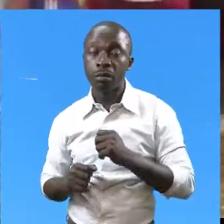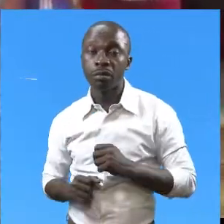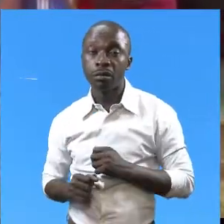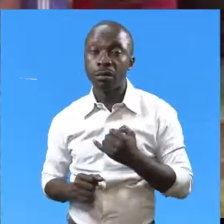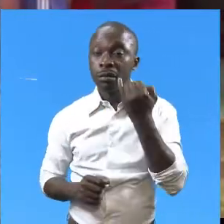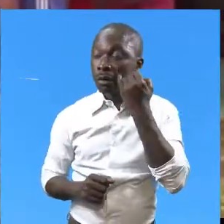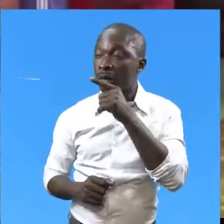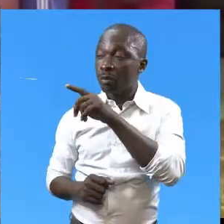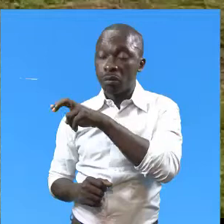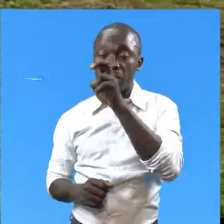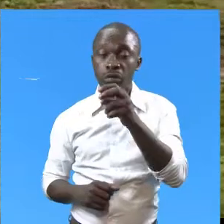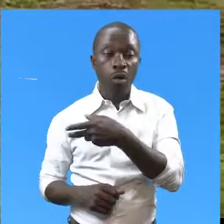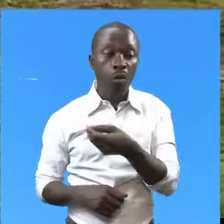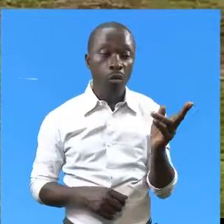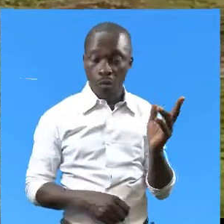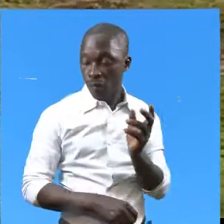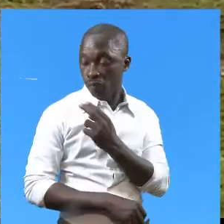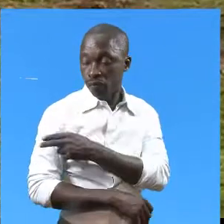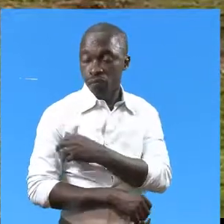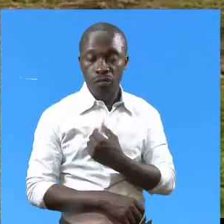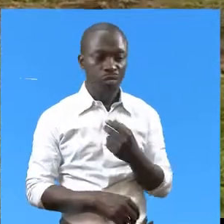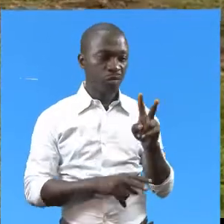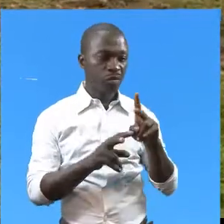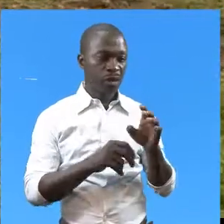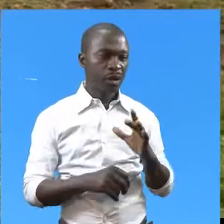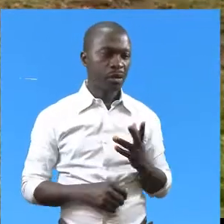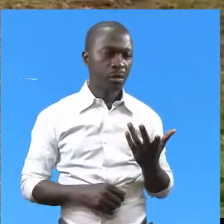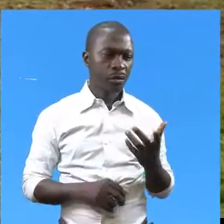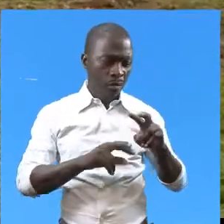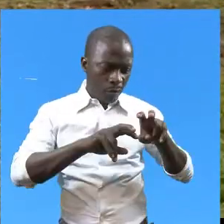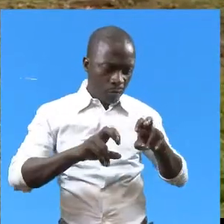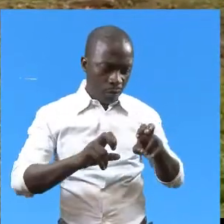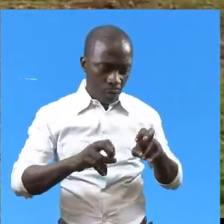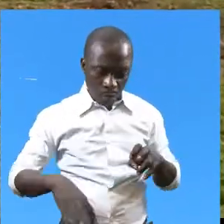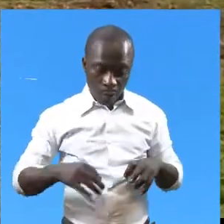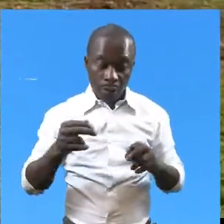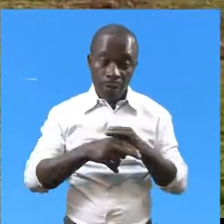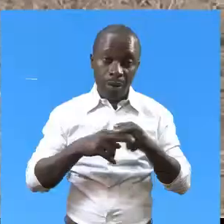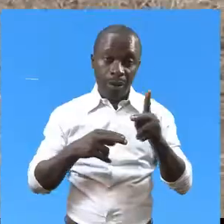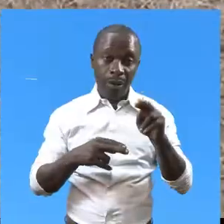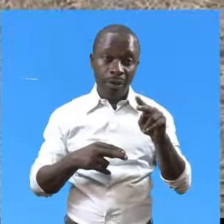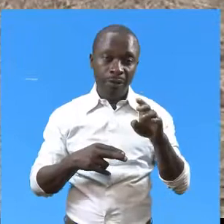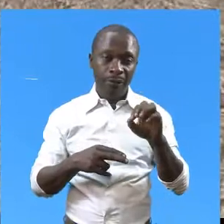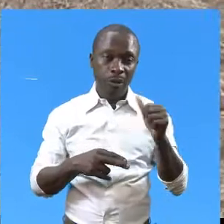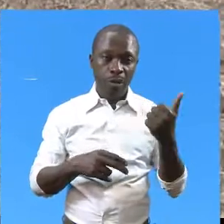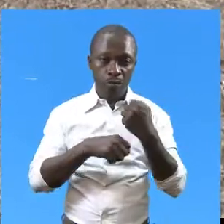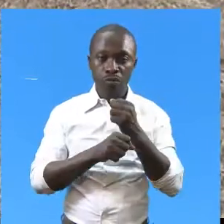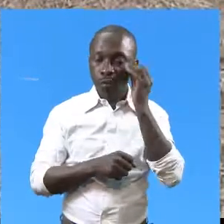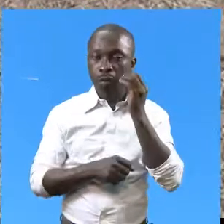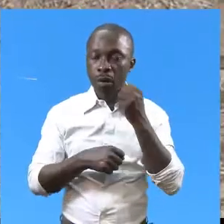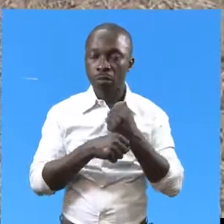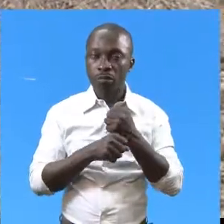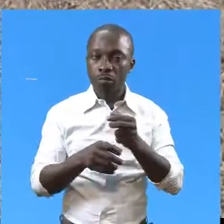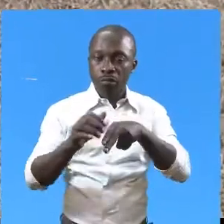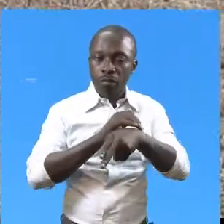celui abattu et dont le corps a été déposé dans une morgue de la place, on a découvert un poignard et une arme de fabrication